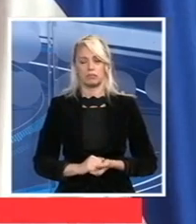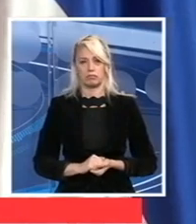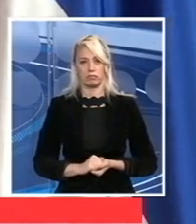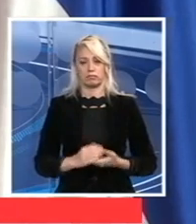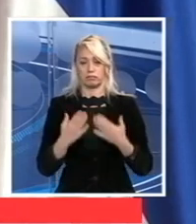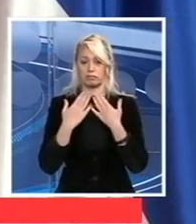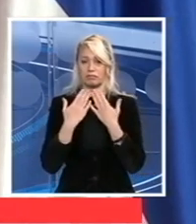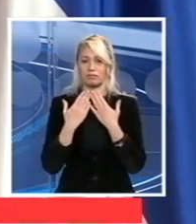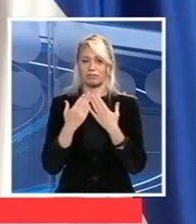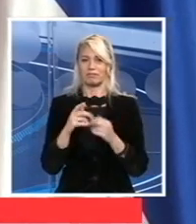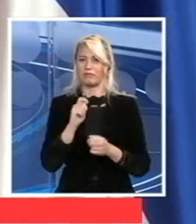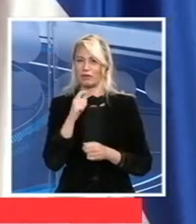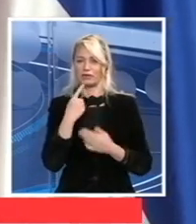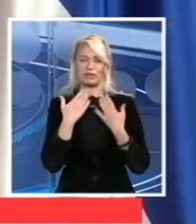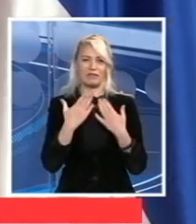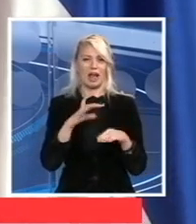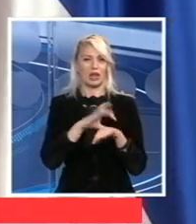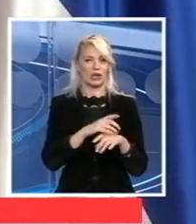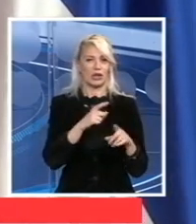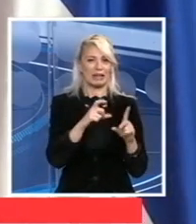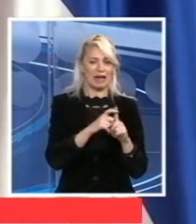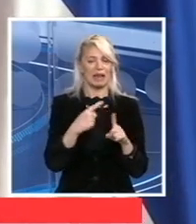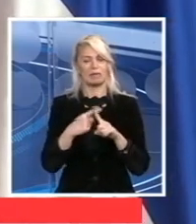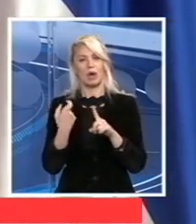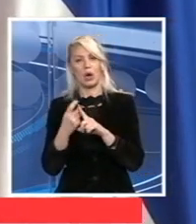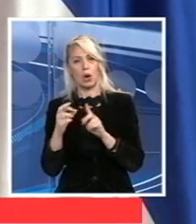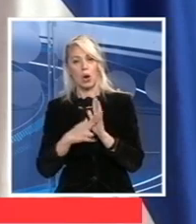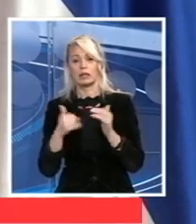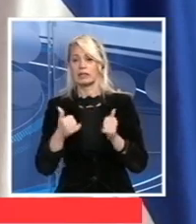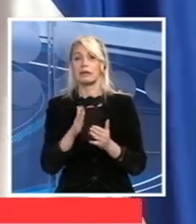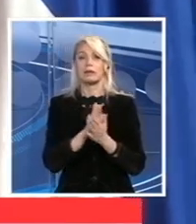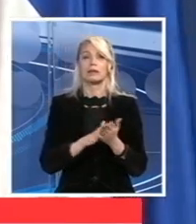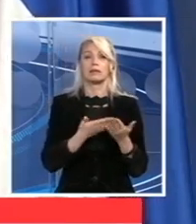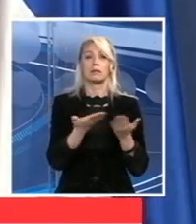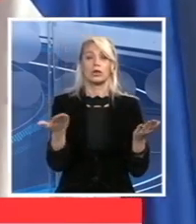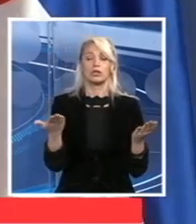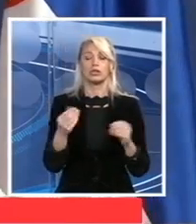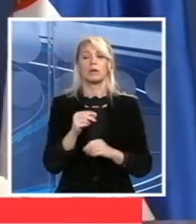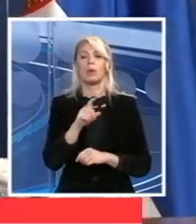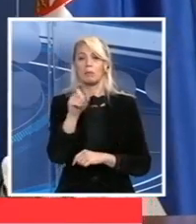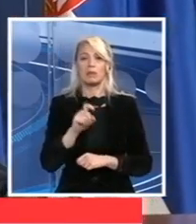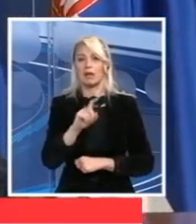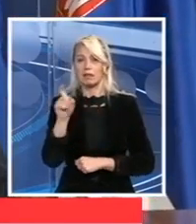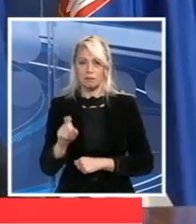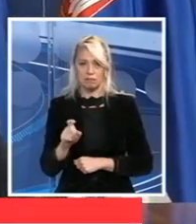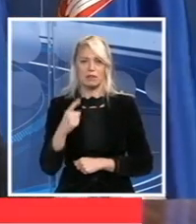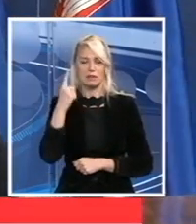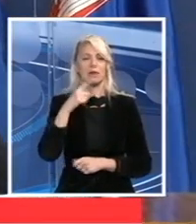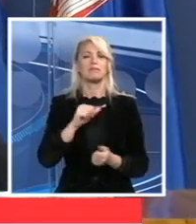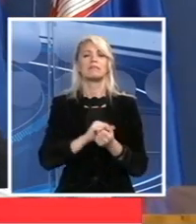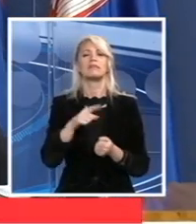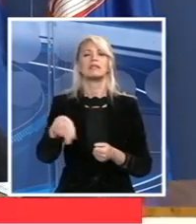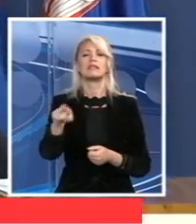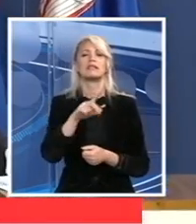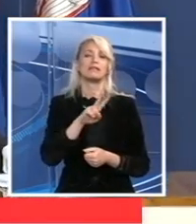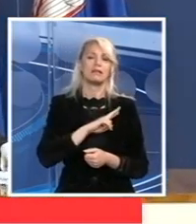Hvala doktorki Kisić-Tepavčević, hvala doktoru Konu. Kolege, možemo da počnemo sada sa pitanjima. Znam da većina vas ili svi imaju pitanje, samo vas